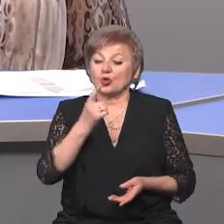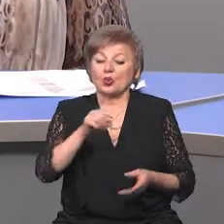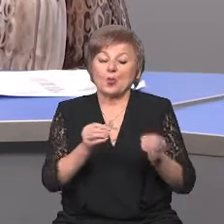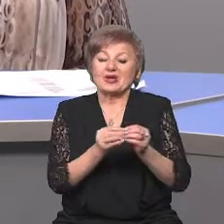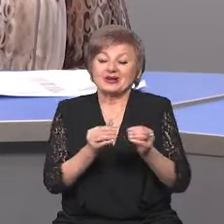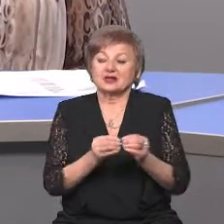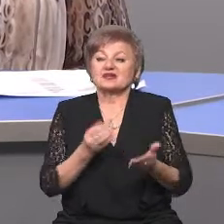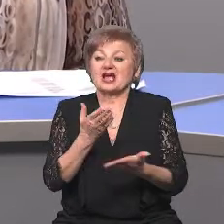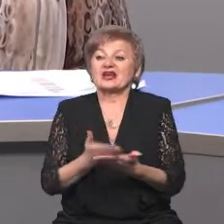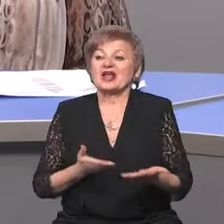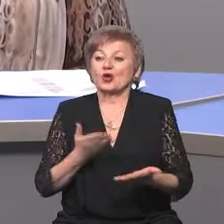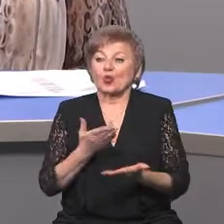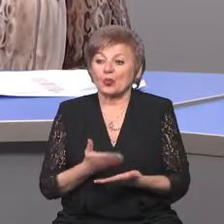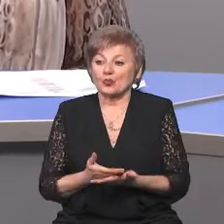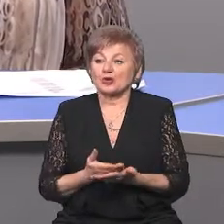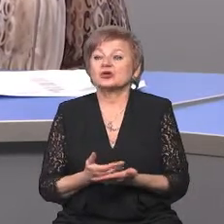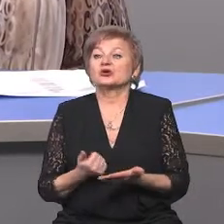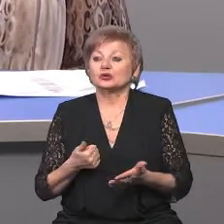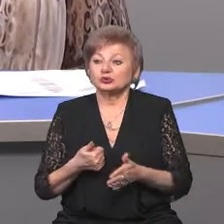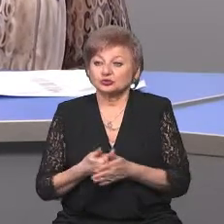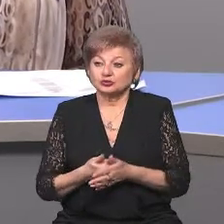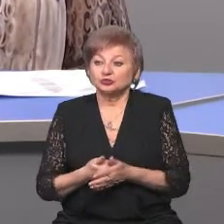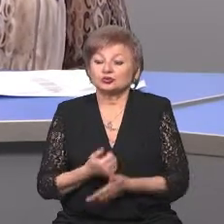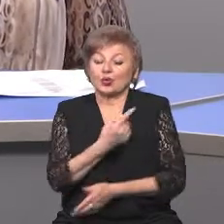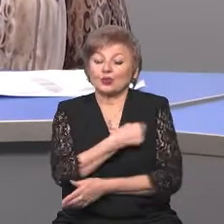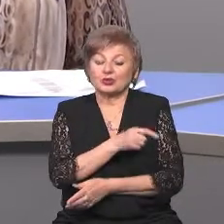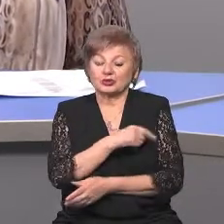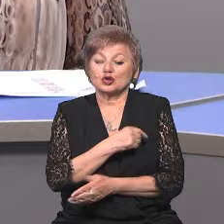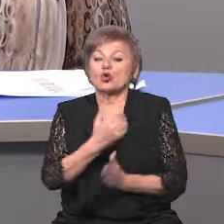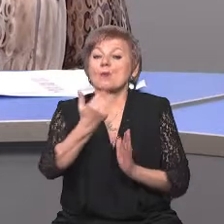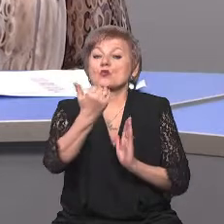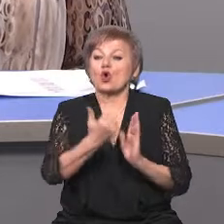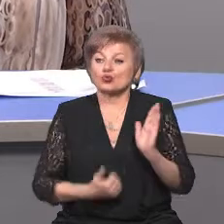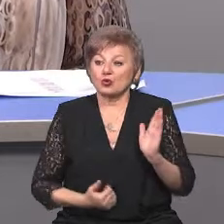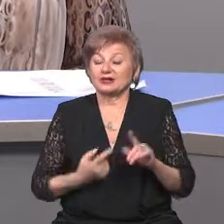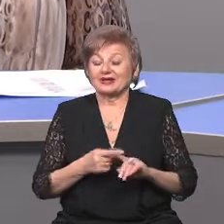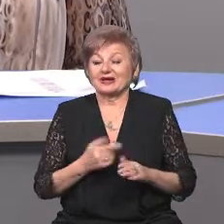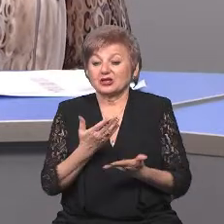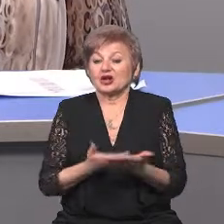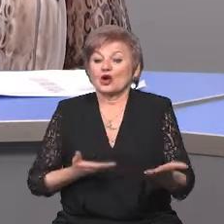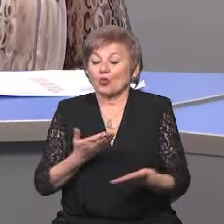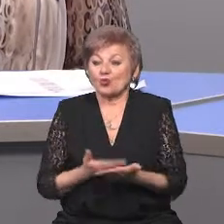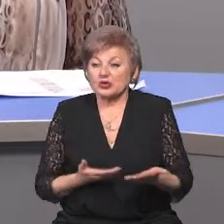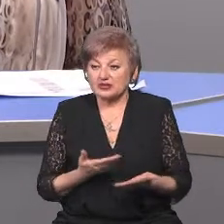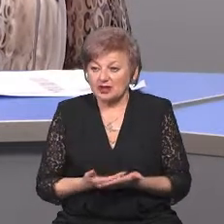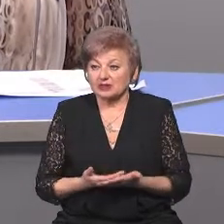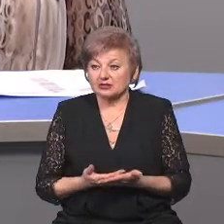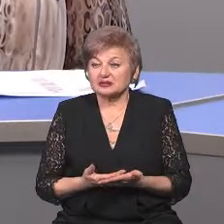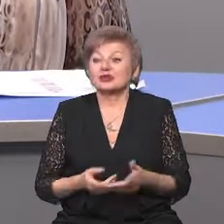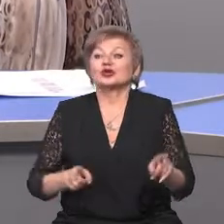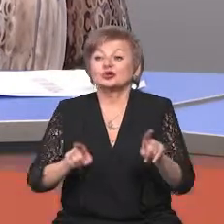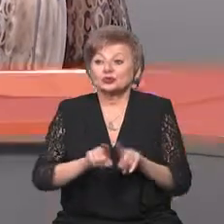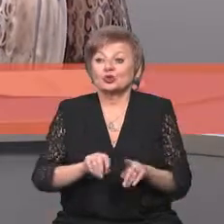10 – рекомендації. Відповідно до клінічного протоколу. Да. І ці рекомендації в цій формі, в інструкції,